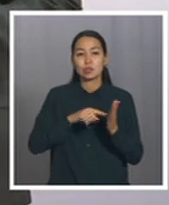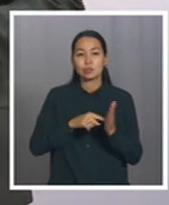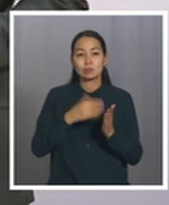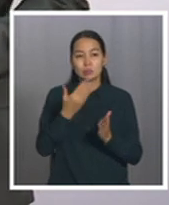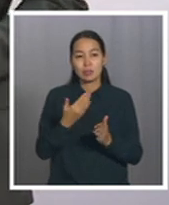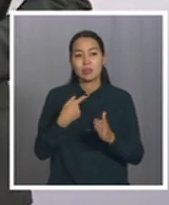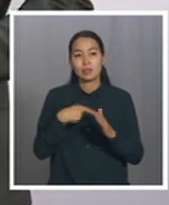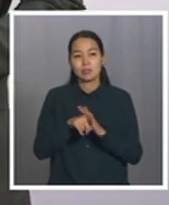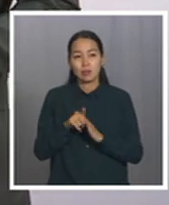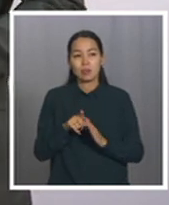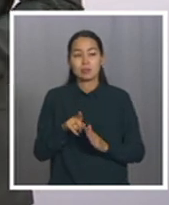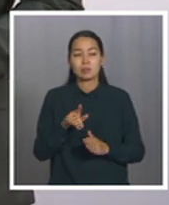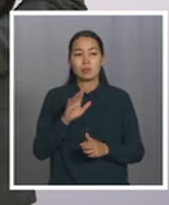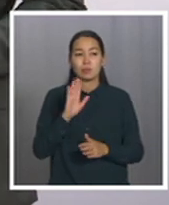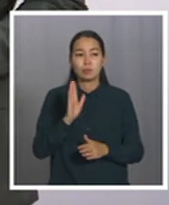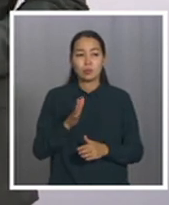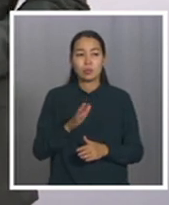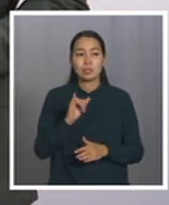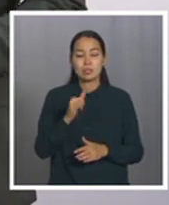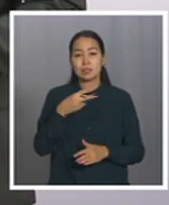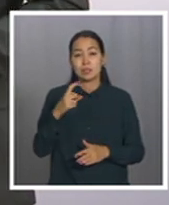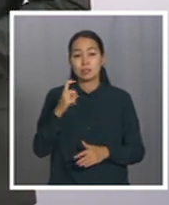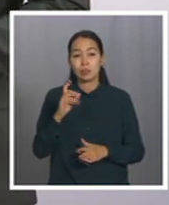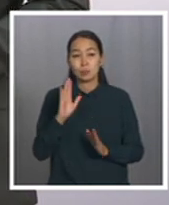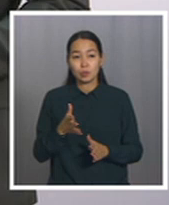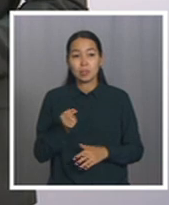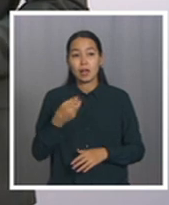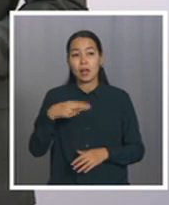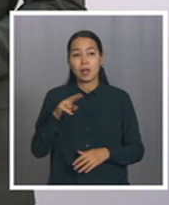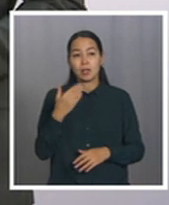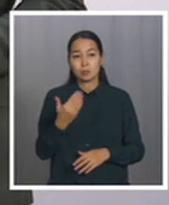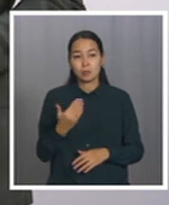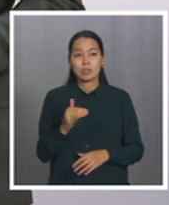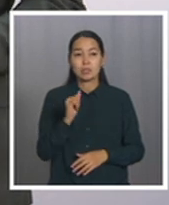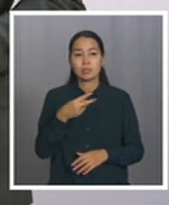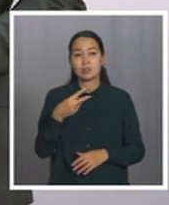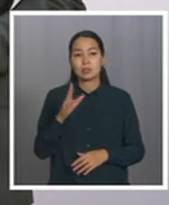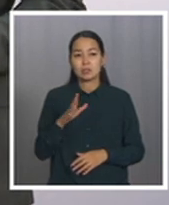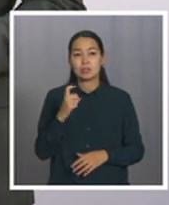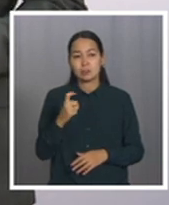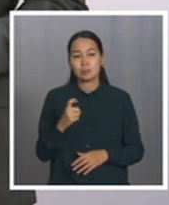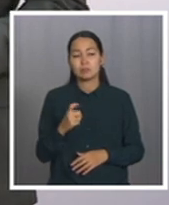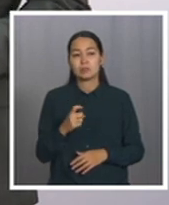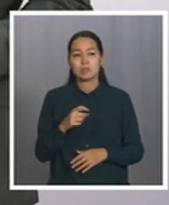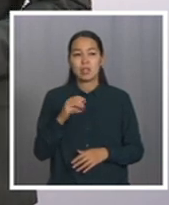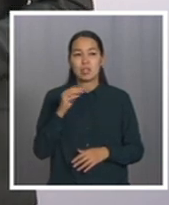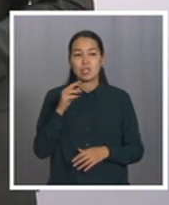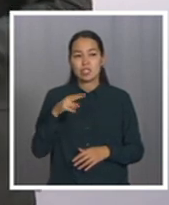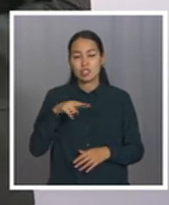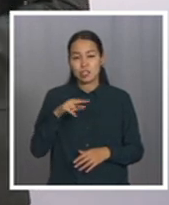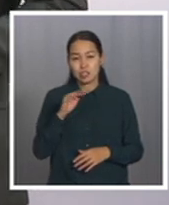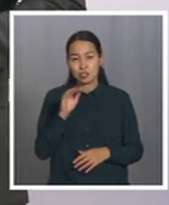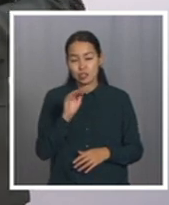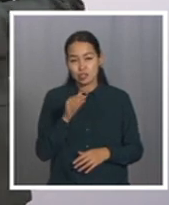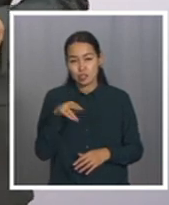бізде Y тең болады X-тен F функциясына тиісті, ал D нүктесі Y тең болады X-тен G функциясына тиісті болсын. Және S